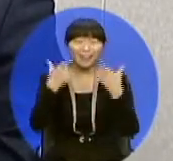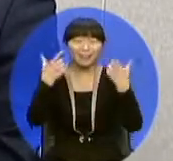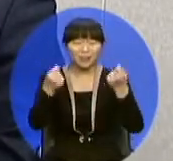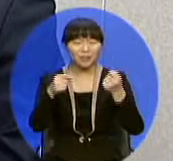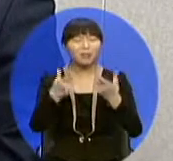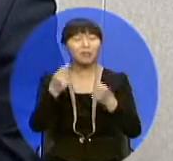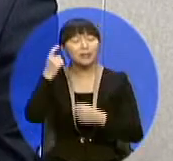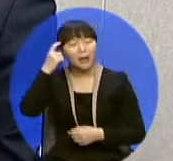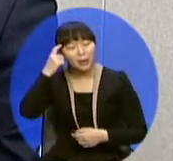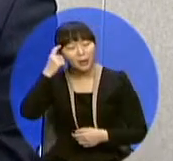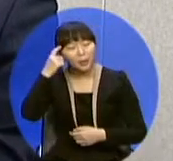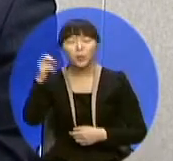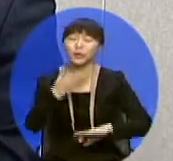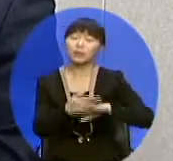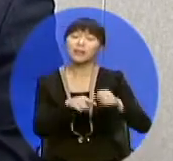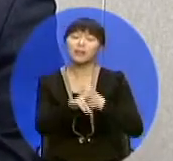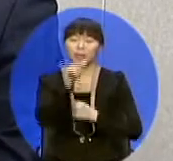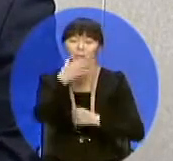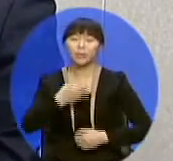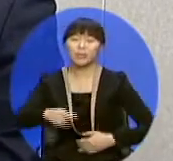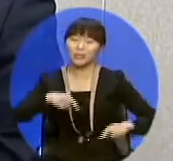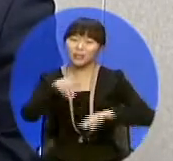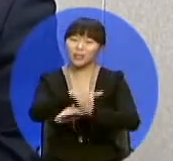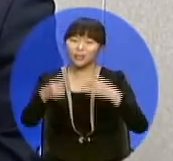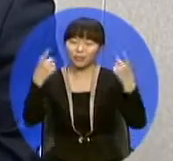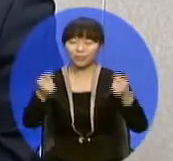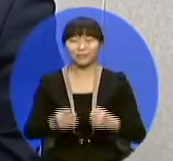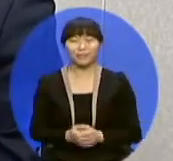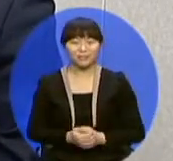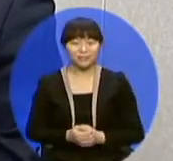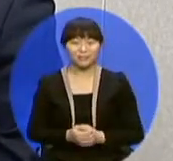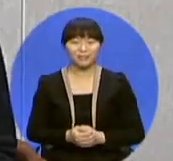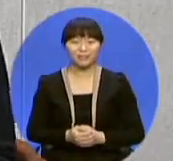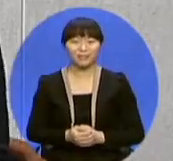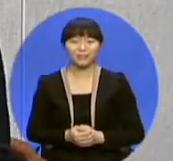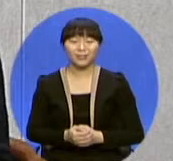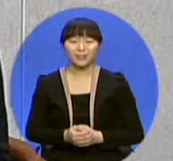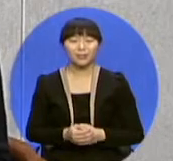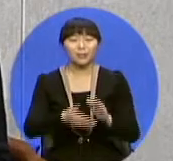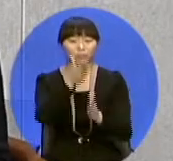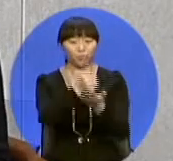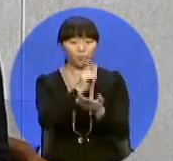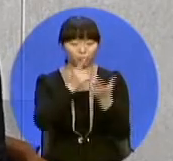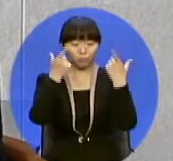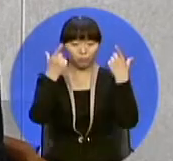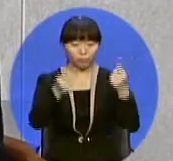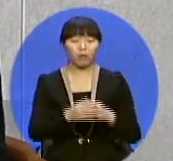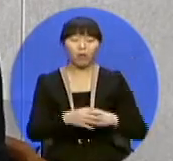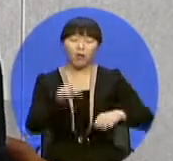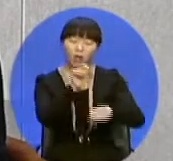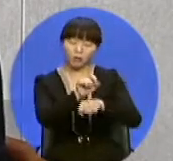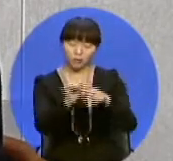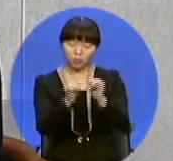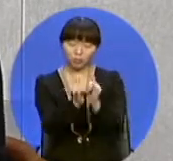쪽도 생각하는 것이 또 다른 의미 있는 복지 정책이 아닌가 그런 생각도 해봤습니다. 시장님의 말씀처럼 이렇게